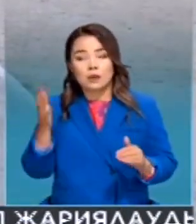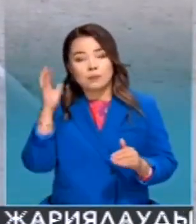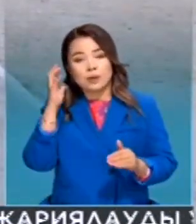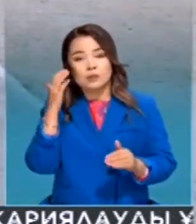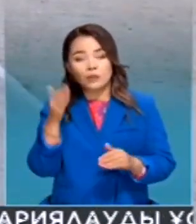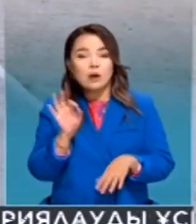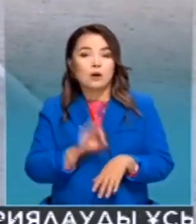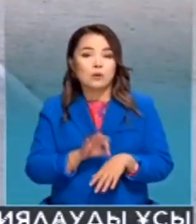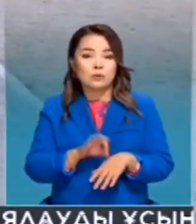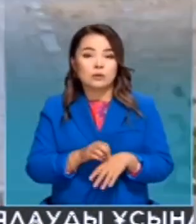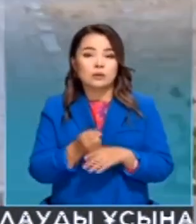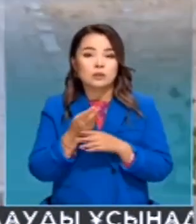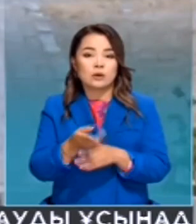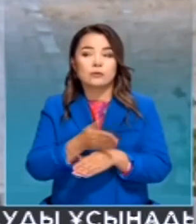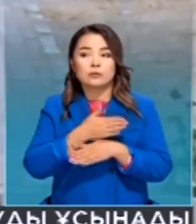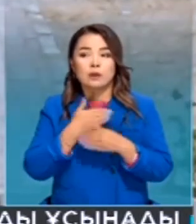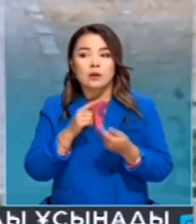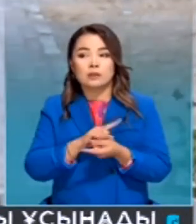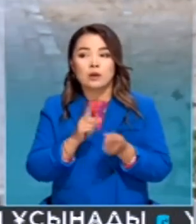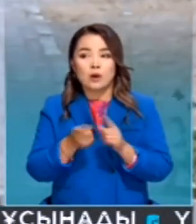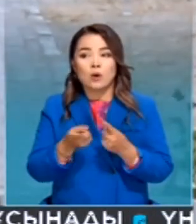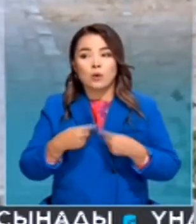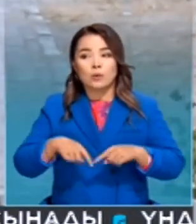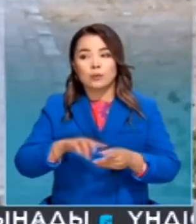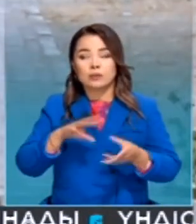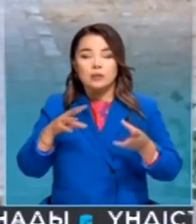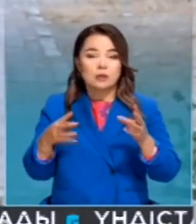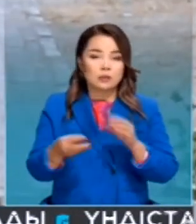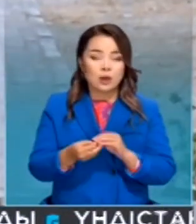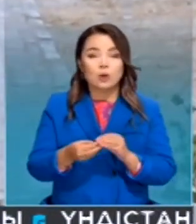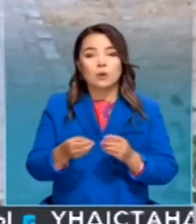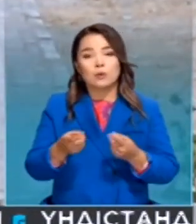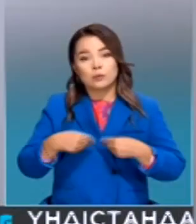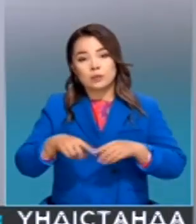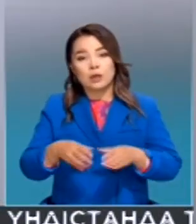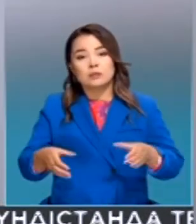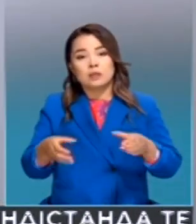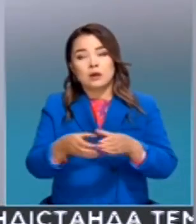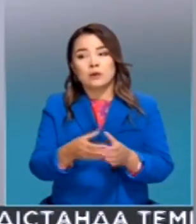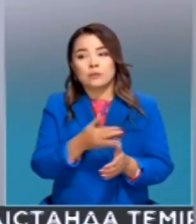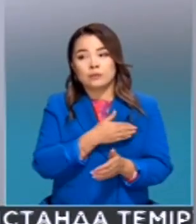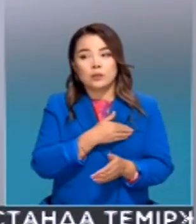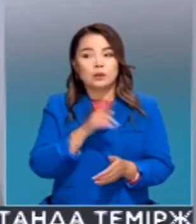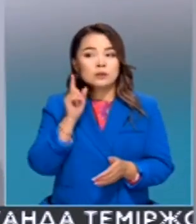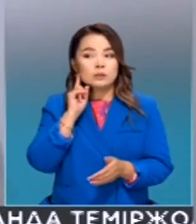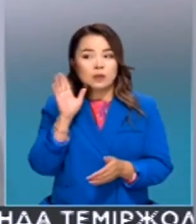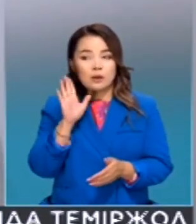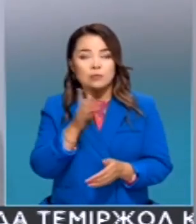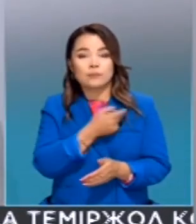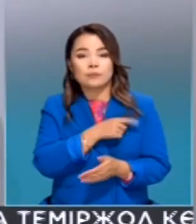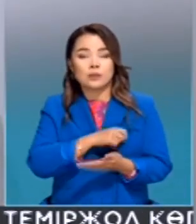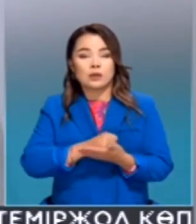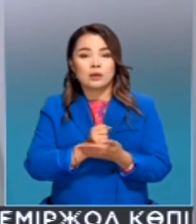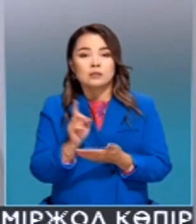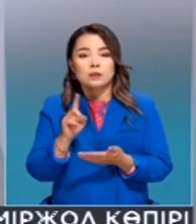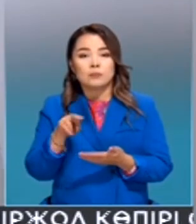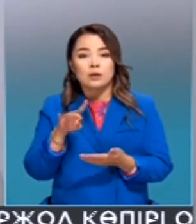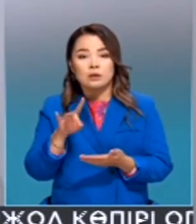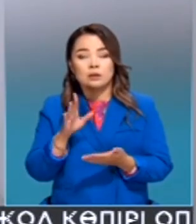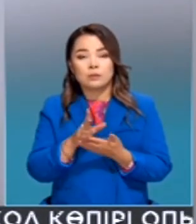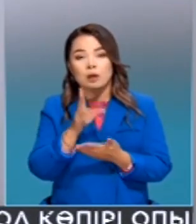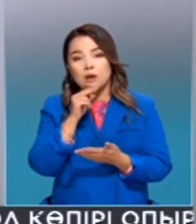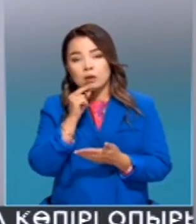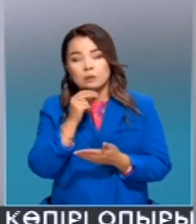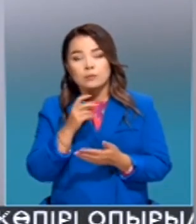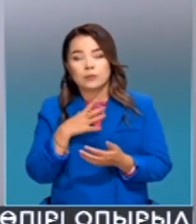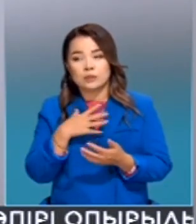психикалық ауруханаға жатқызғысы жоқ. Керісінше қоғамға бейімделіп, ортаға қосылғанын қалай. Тек құлағы естімейді, диагноз ЗПР.